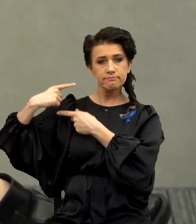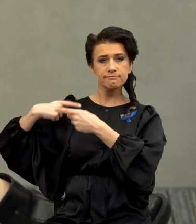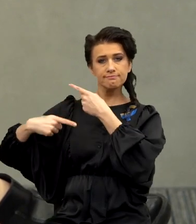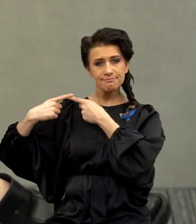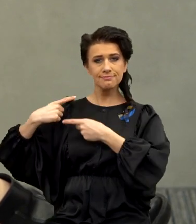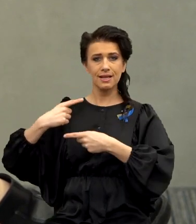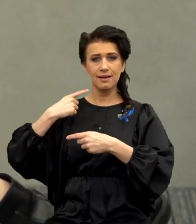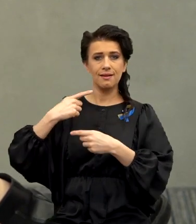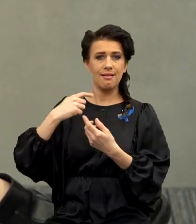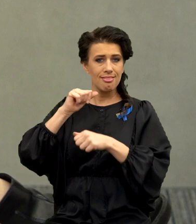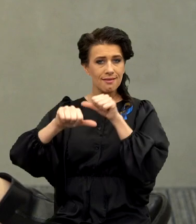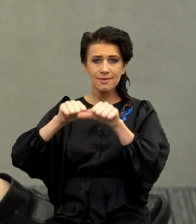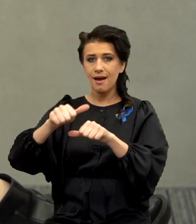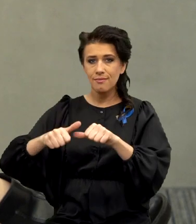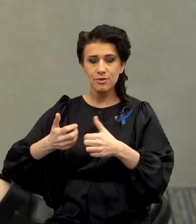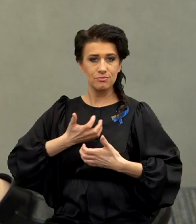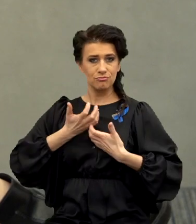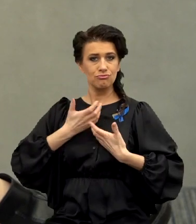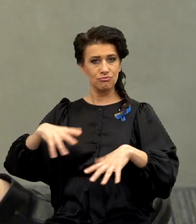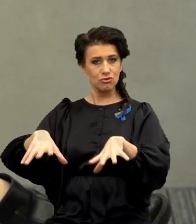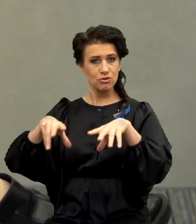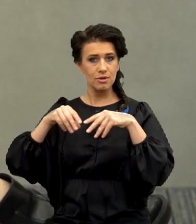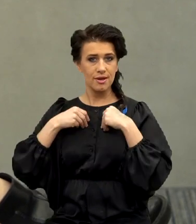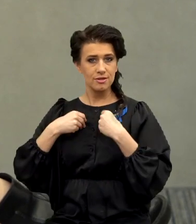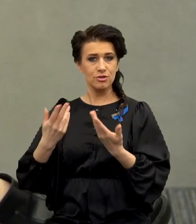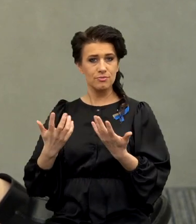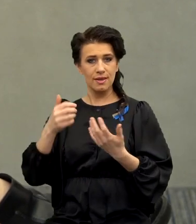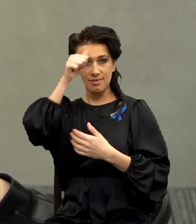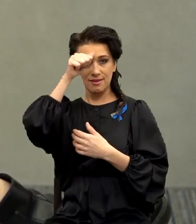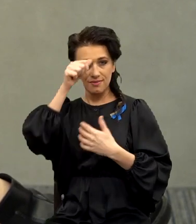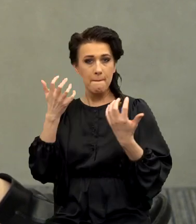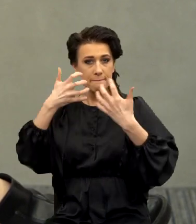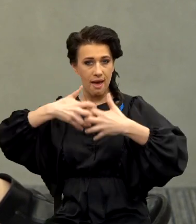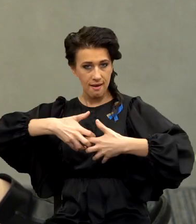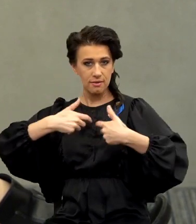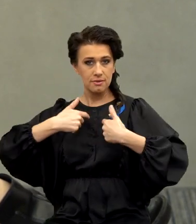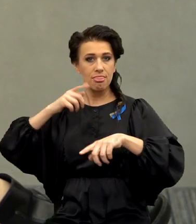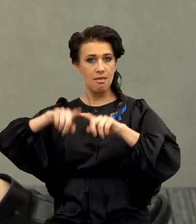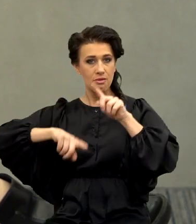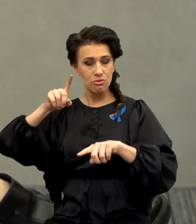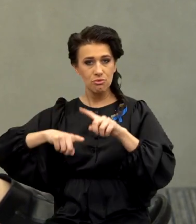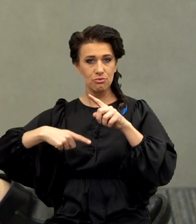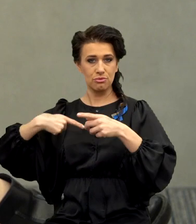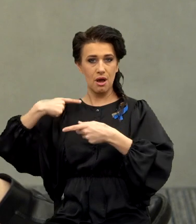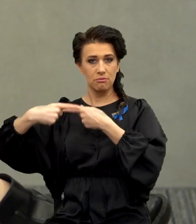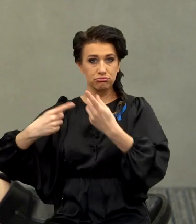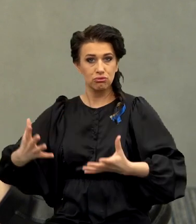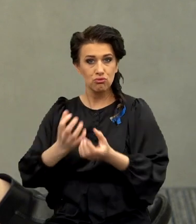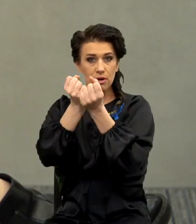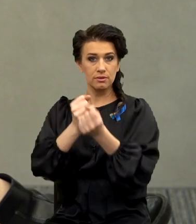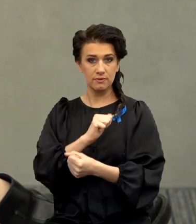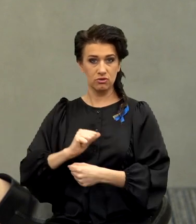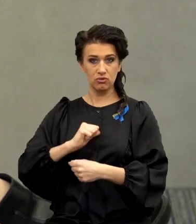dziesiątek, setek lat, wyposażyła w ten mechanizm nas natura, ewolucja, czyli